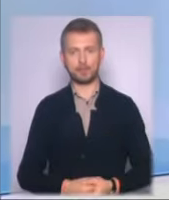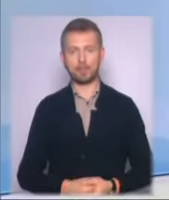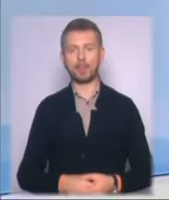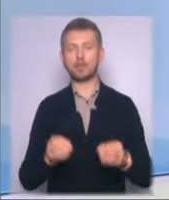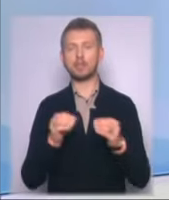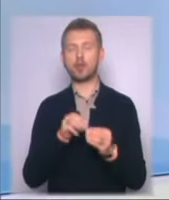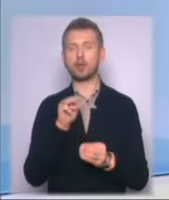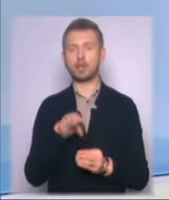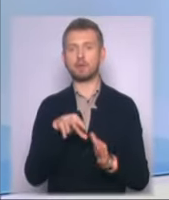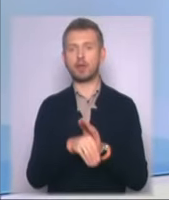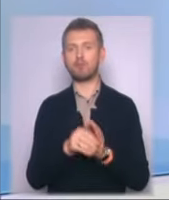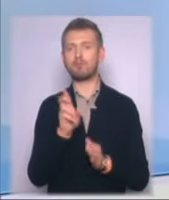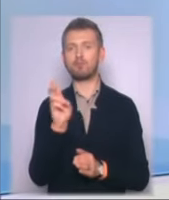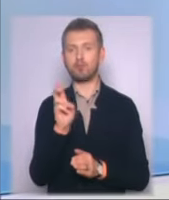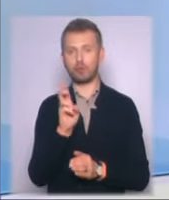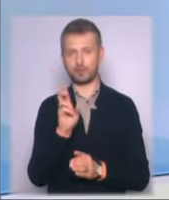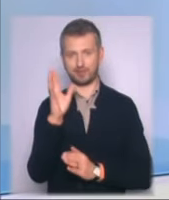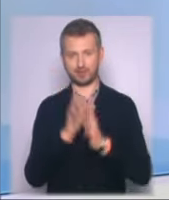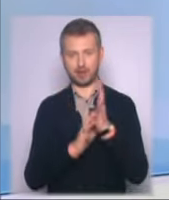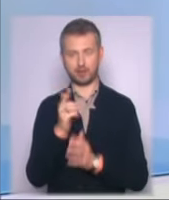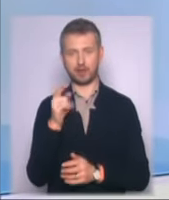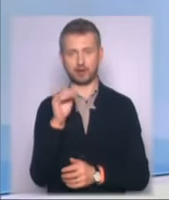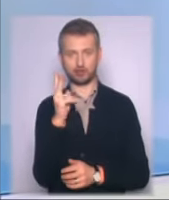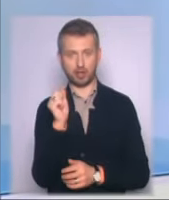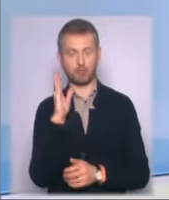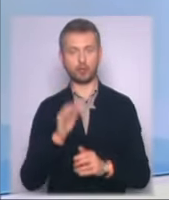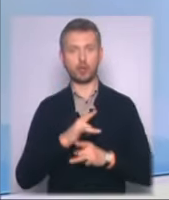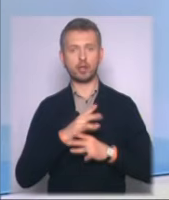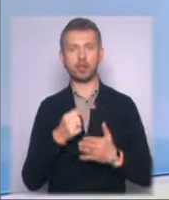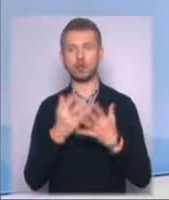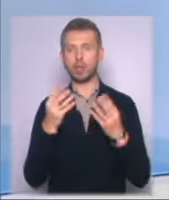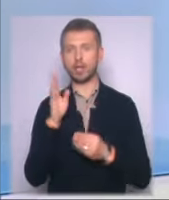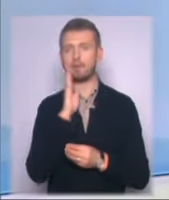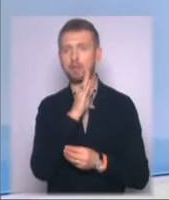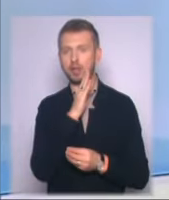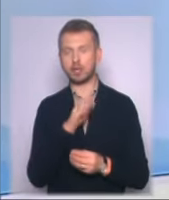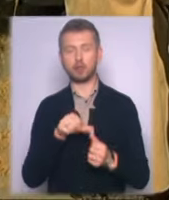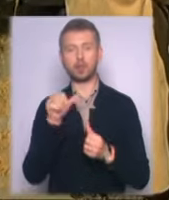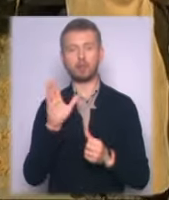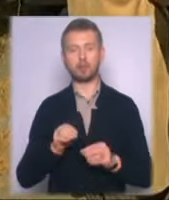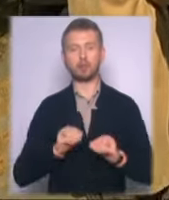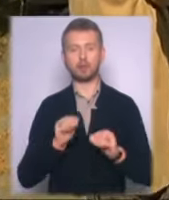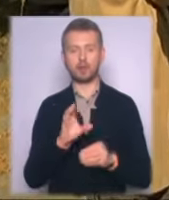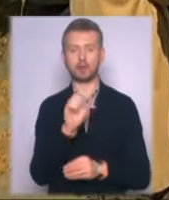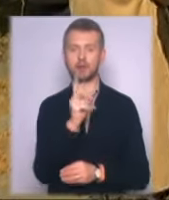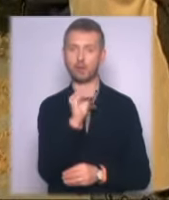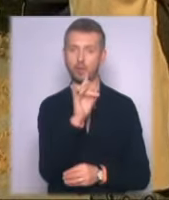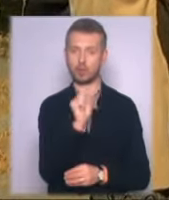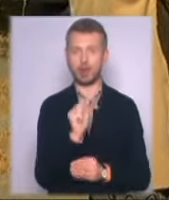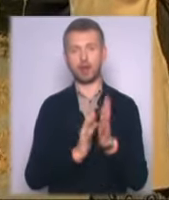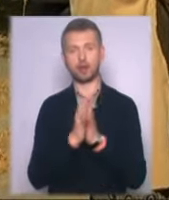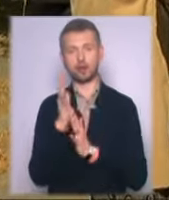10 травня у ботанічному саду імені Гришка пройдуть урочистості до Дня матері. Зокрема, висаджуватимуть сакури та кущі